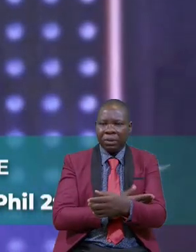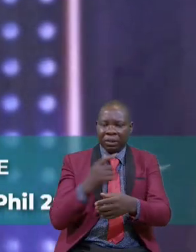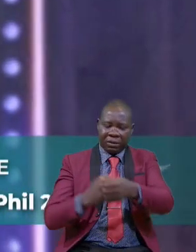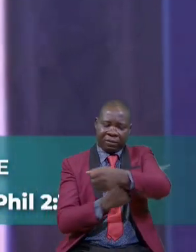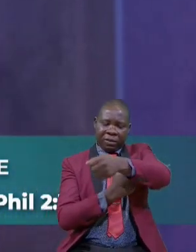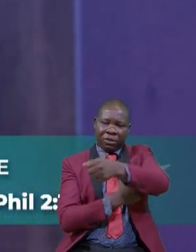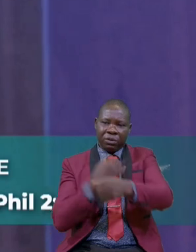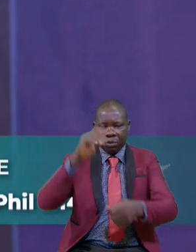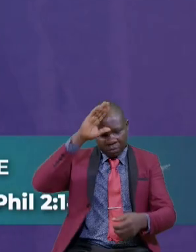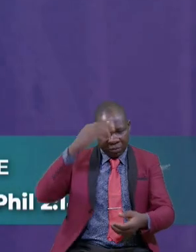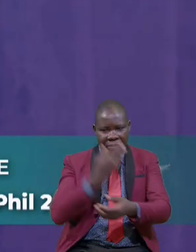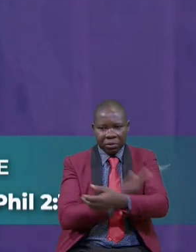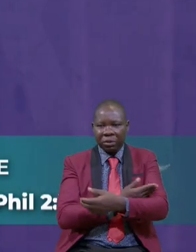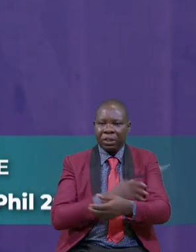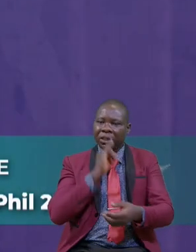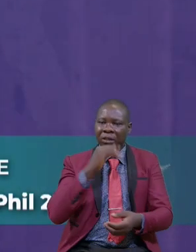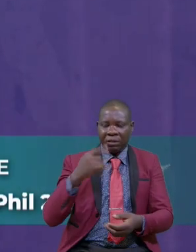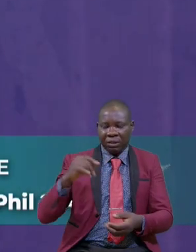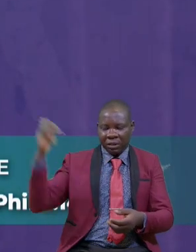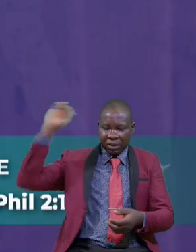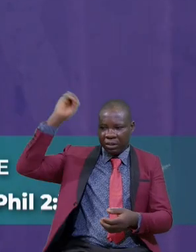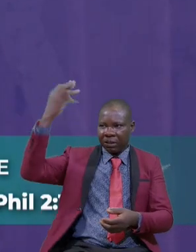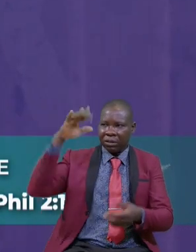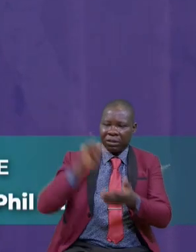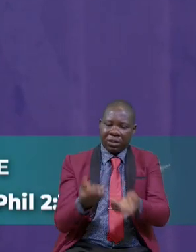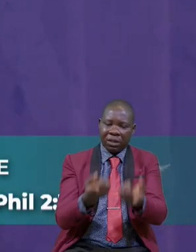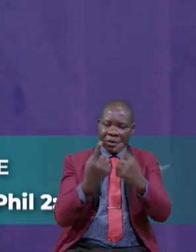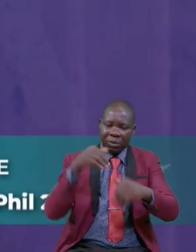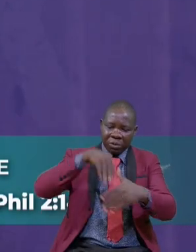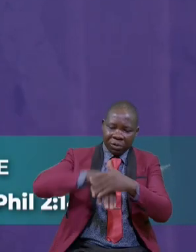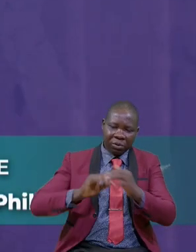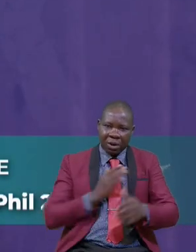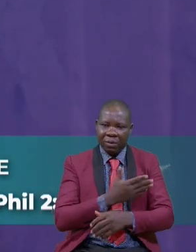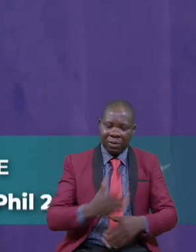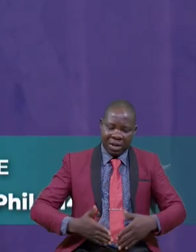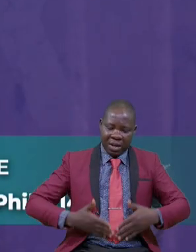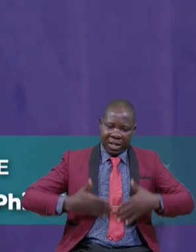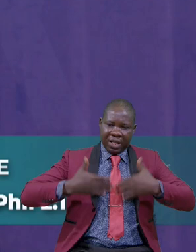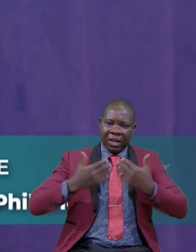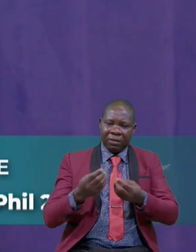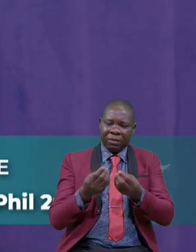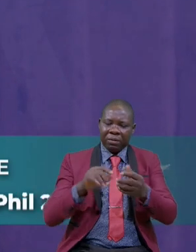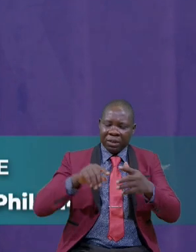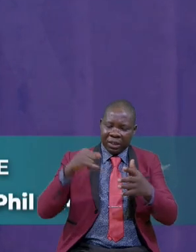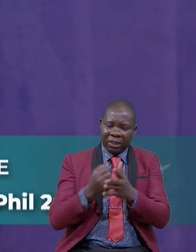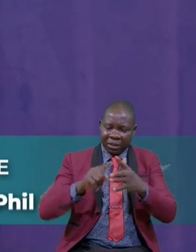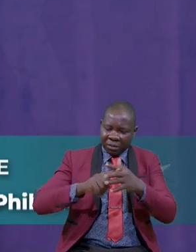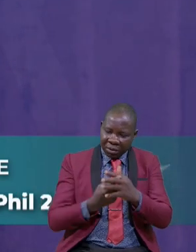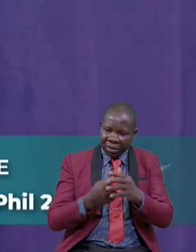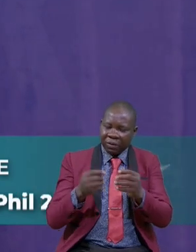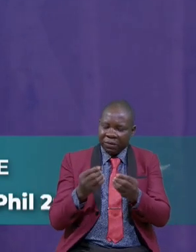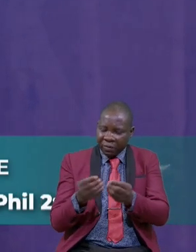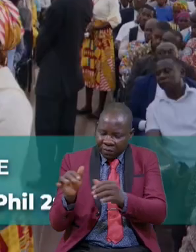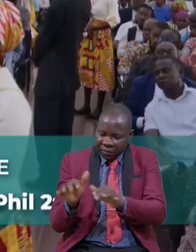dans nos vies au commencement, qui coule doucement et qui augmente de plus en plus, et la grâce